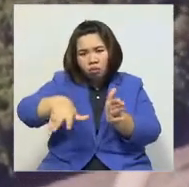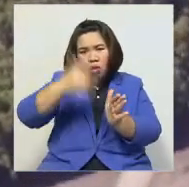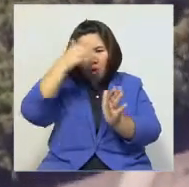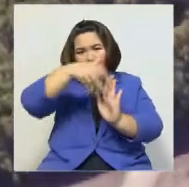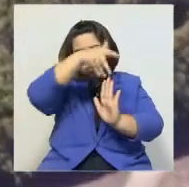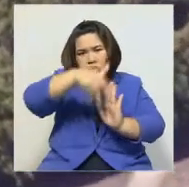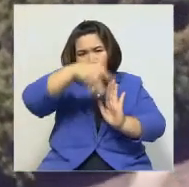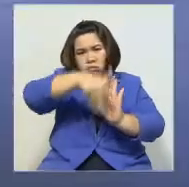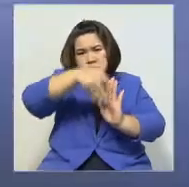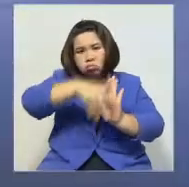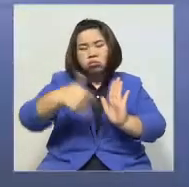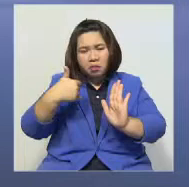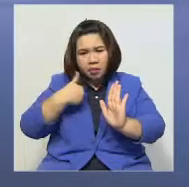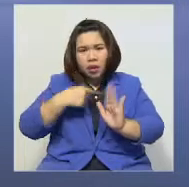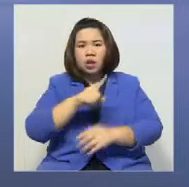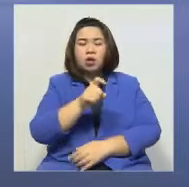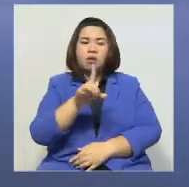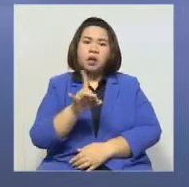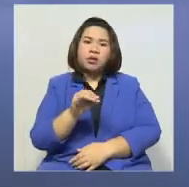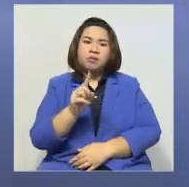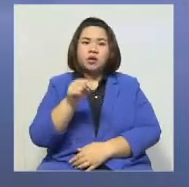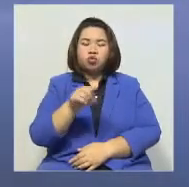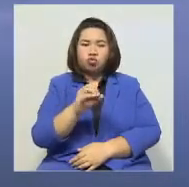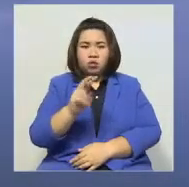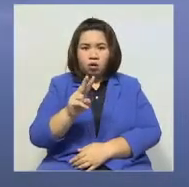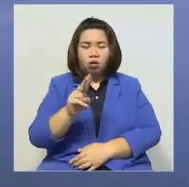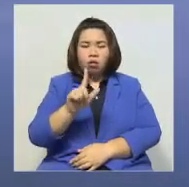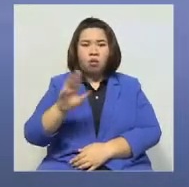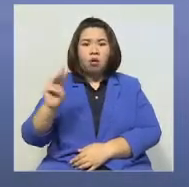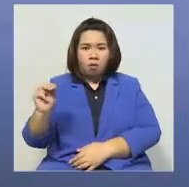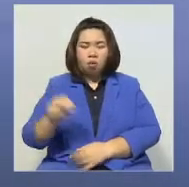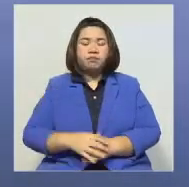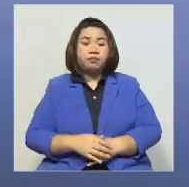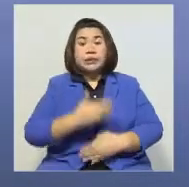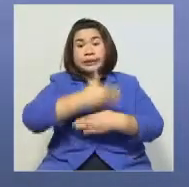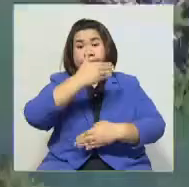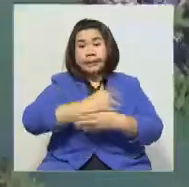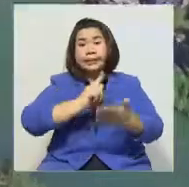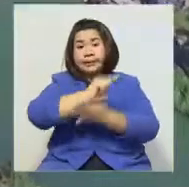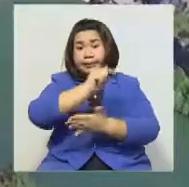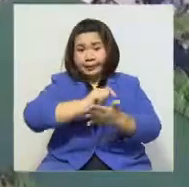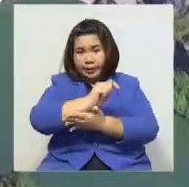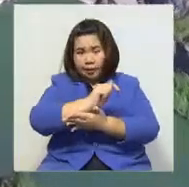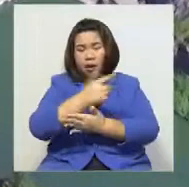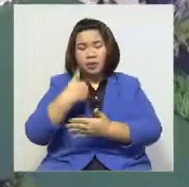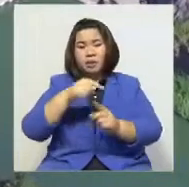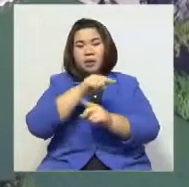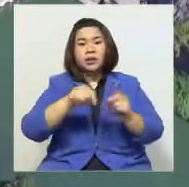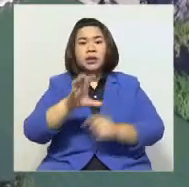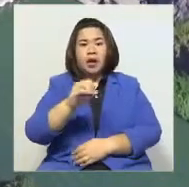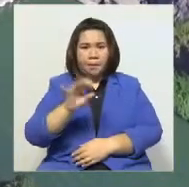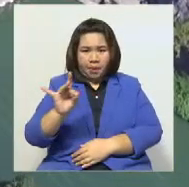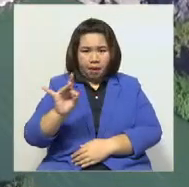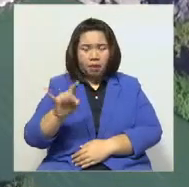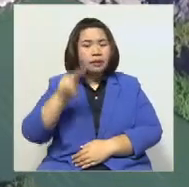ซึ่งมีปริมาณไหลเข้า 171.02 ล้านลูกบาศก์เมตรขณะที่เขื่อนภูมิพลครับมีน้ำอยู่ร้อยละ58ของความจุอ่าง